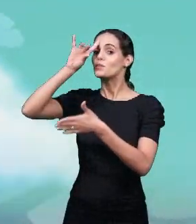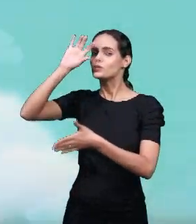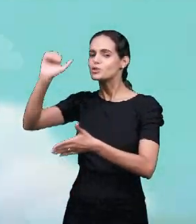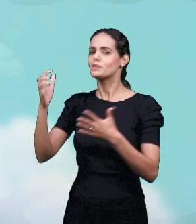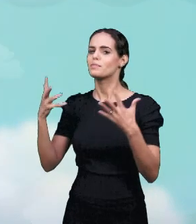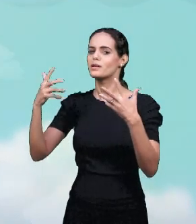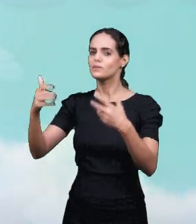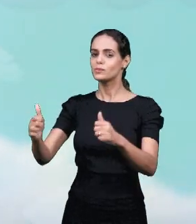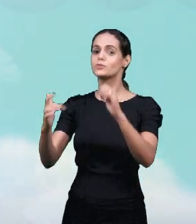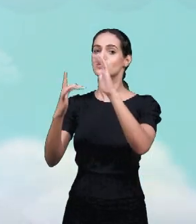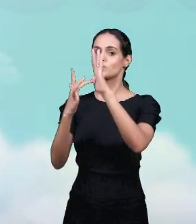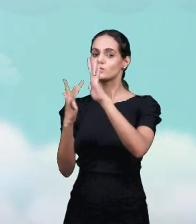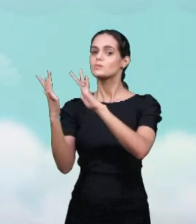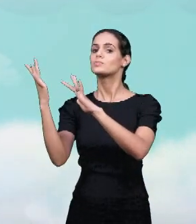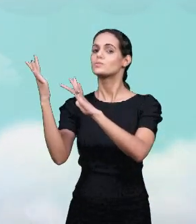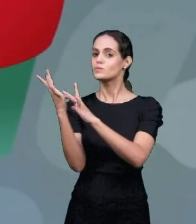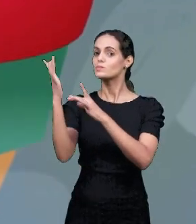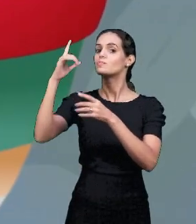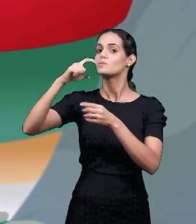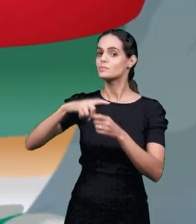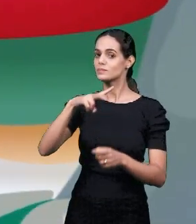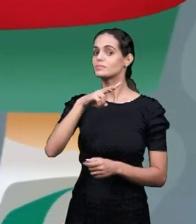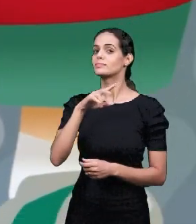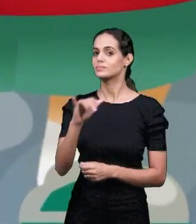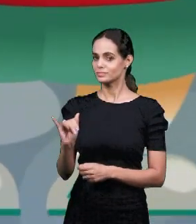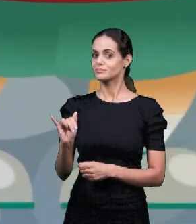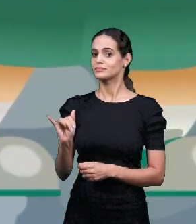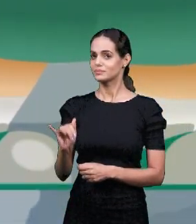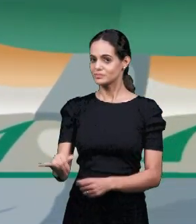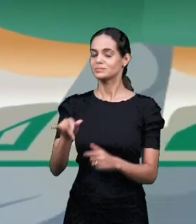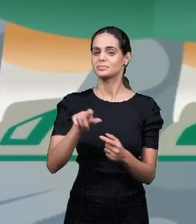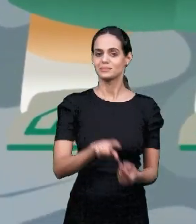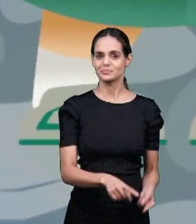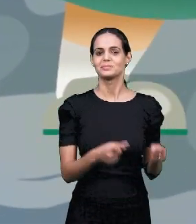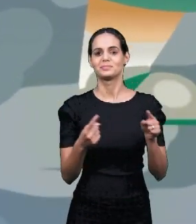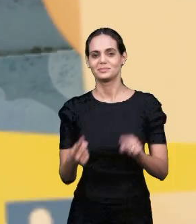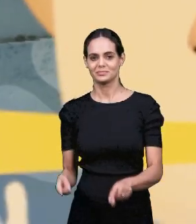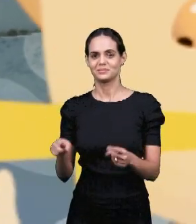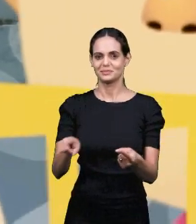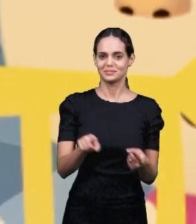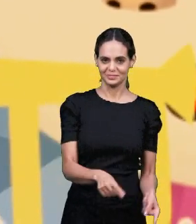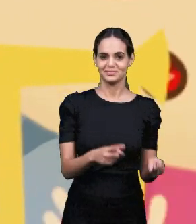até meu Jesus voltar.